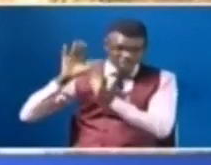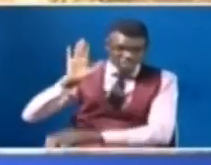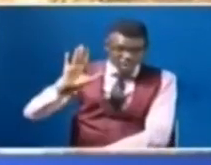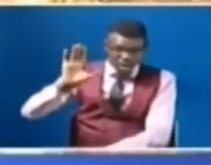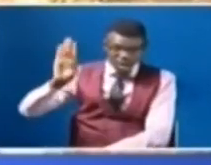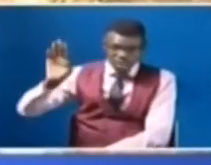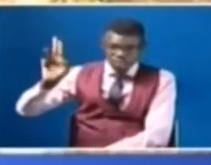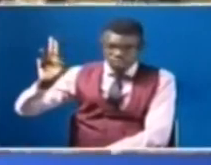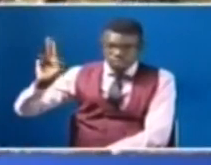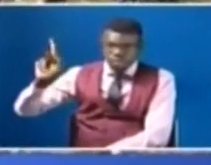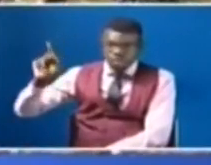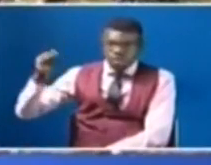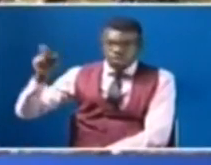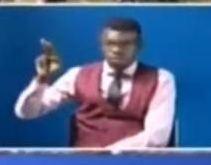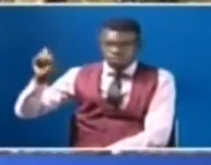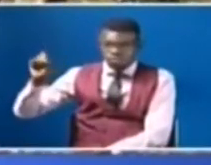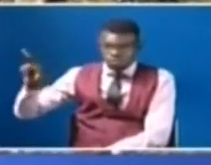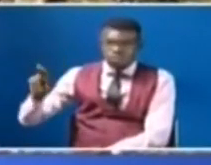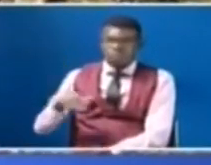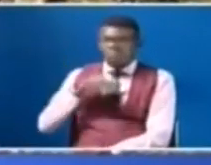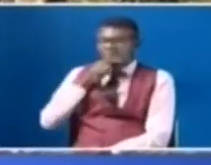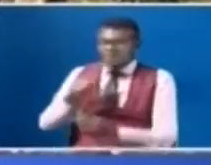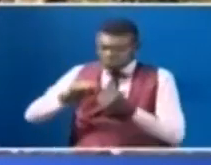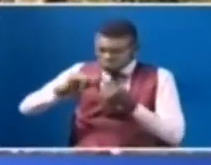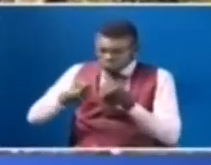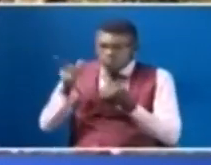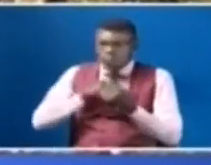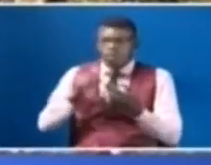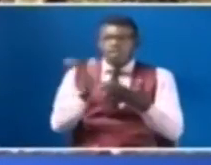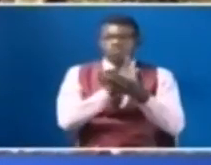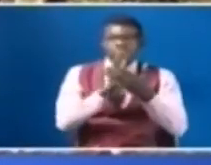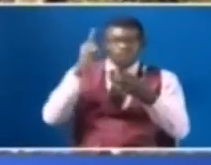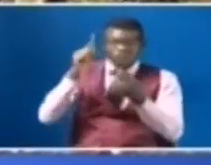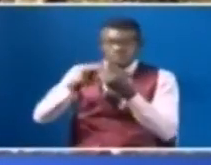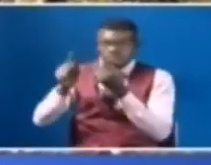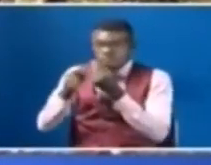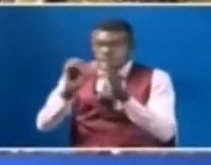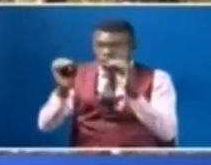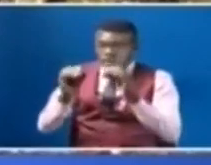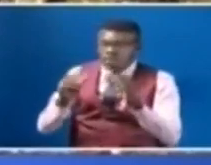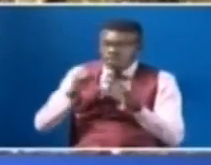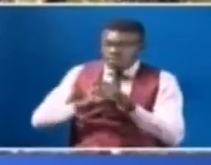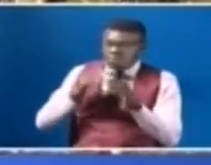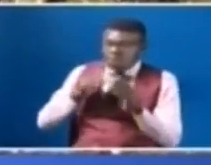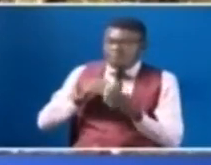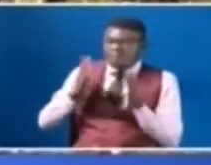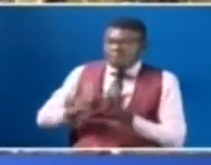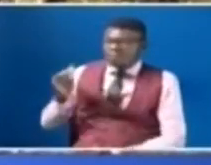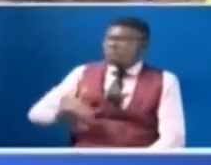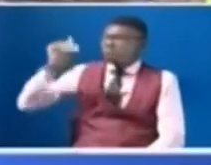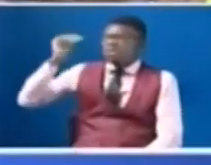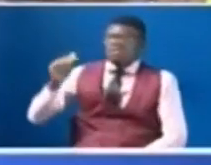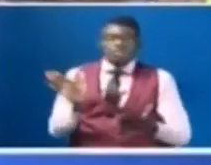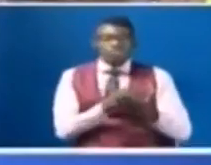mwanaume aliyetahiriwa hastahili kuimbiwa wimbo wa tohara tena. Inaaminika kwamba mtu mzima akiimbiwa wimbo huo huenda kaaga